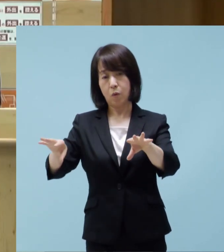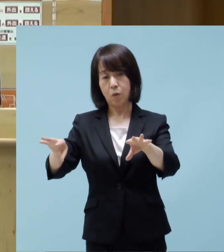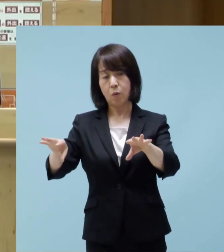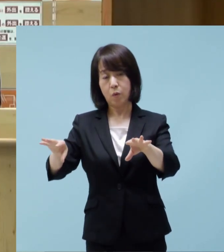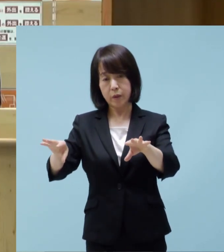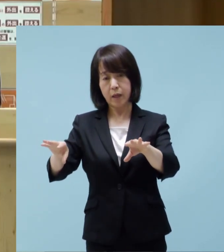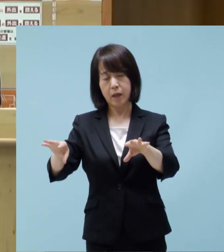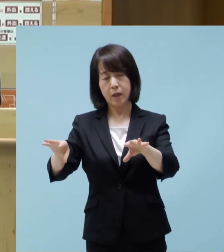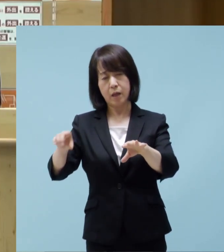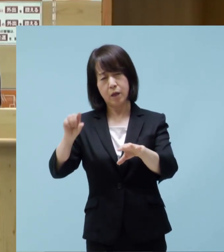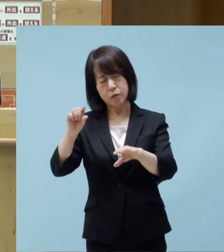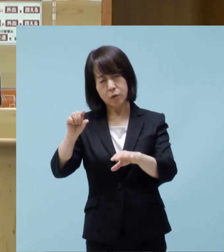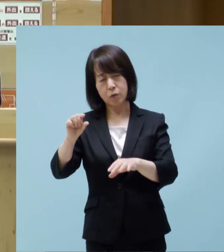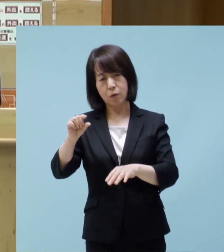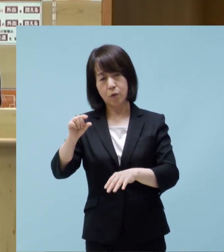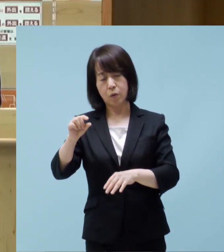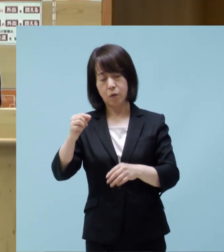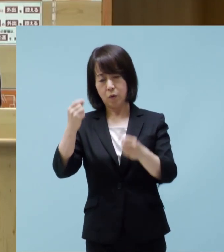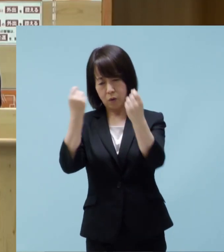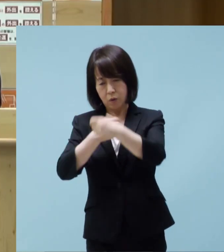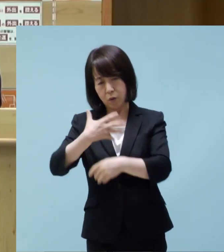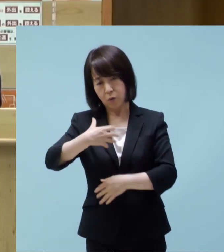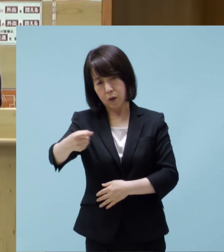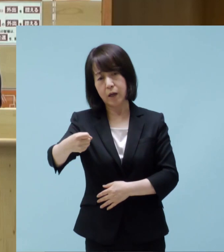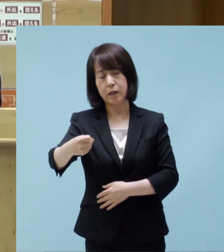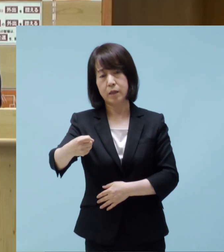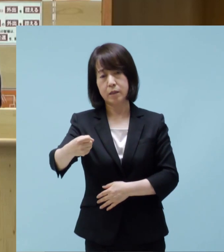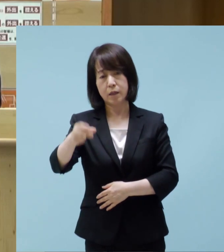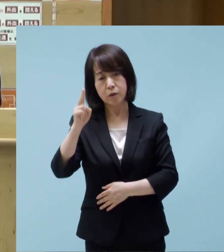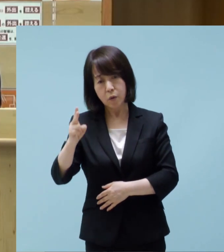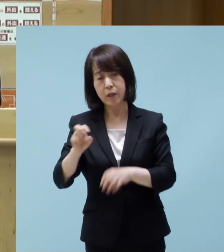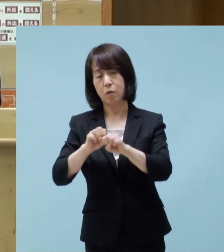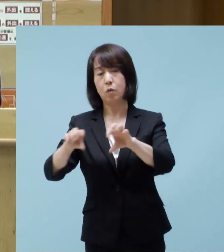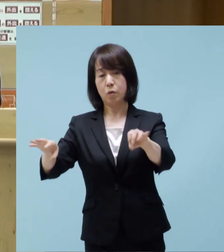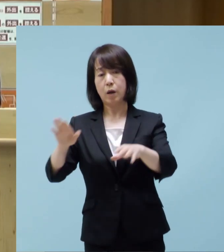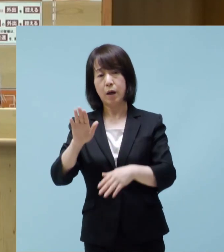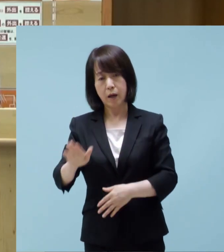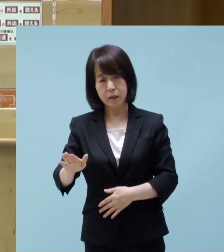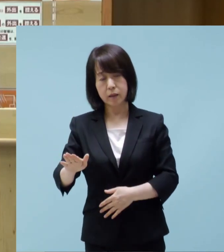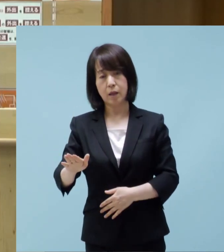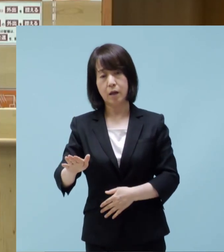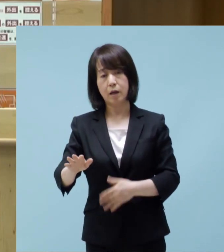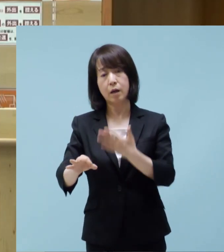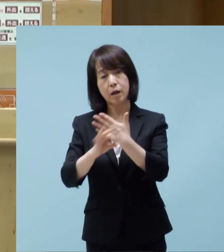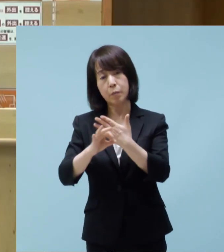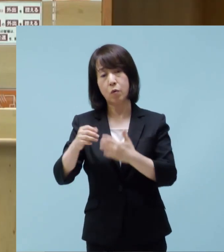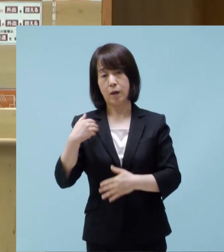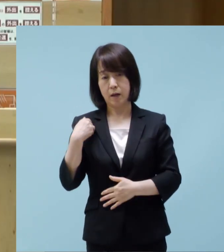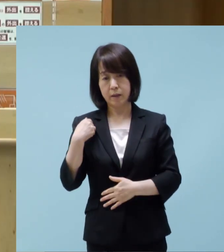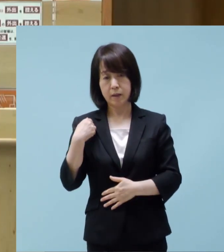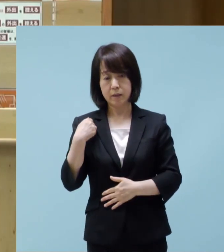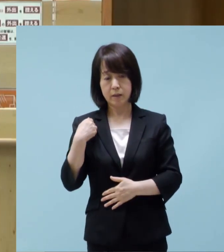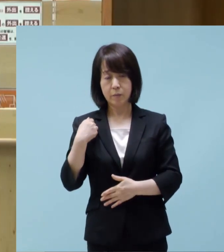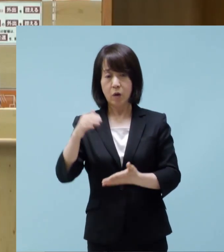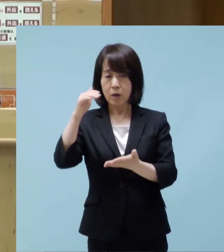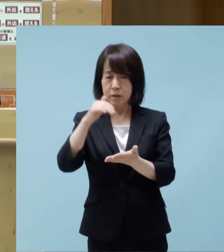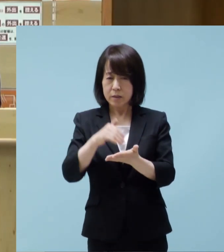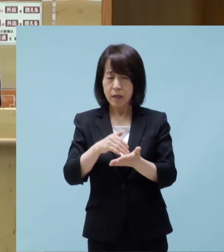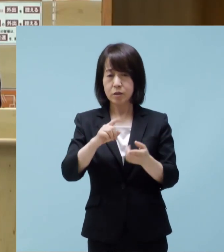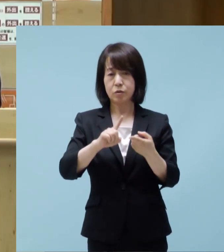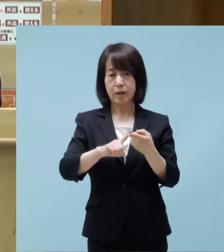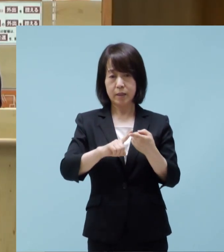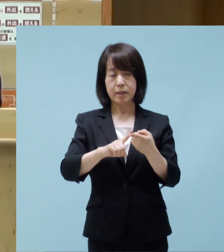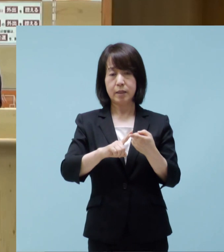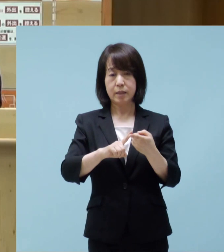誤解を与えるような部分があったのかもしれませんけれども、最終的な措置内容というのは対策本部で決定をさせてい